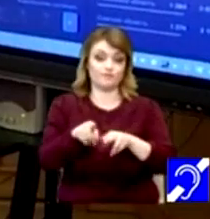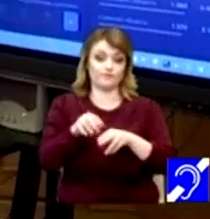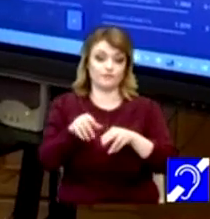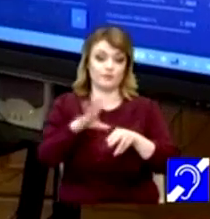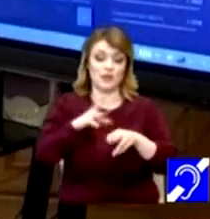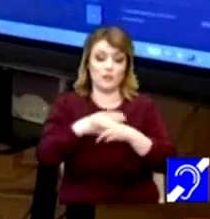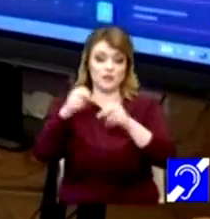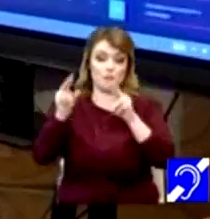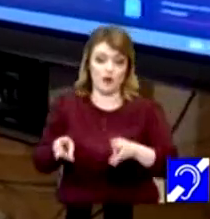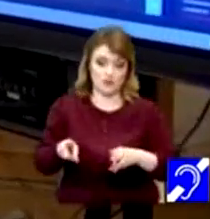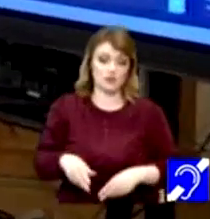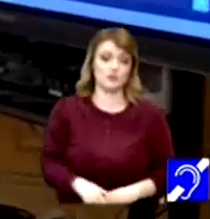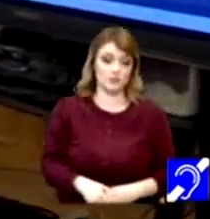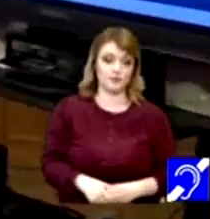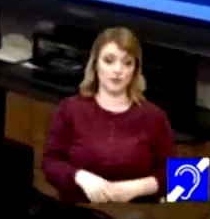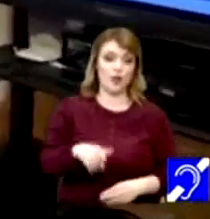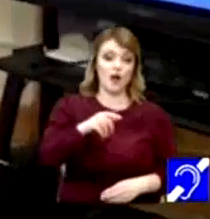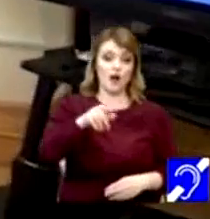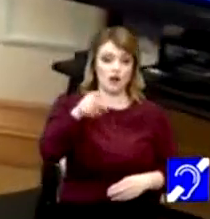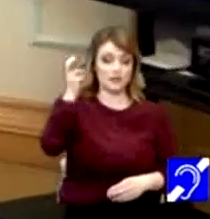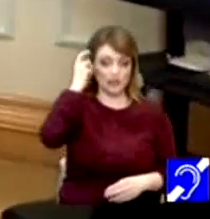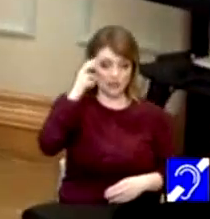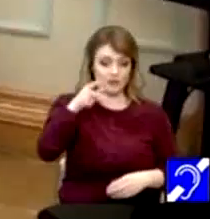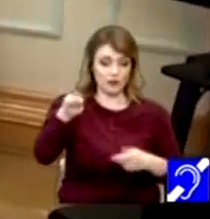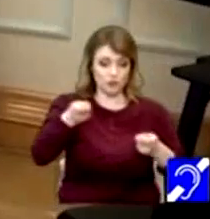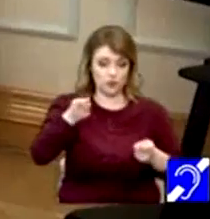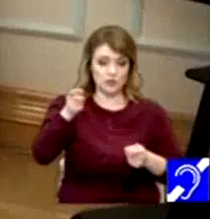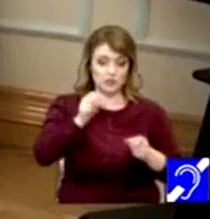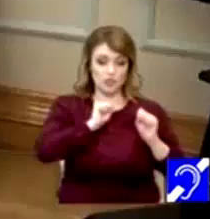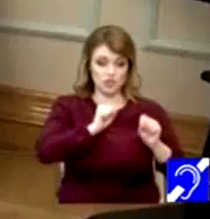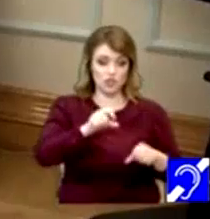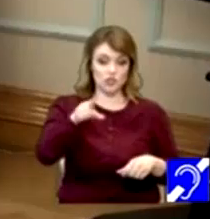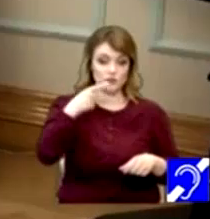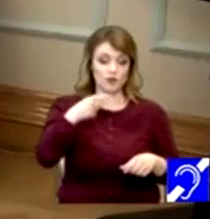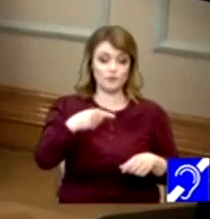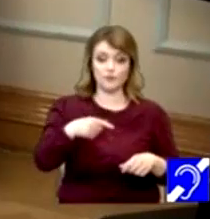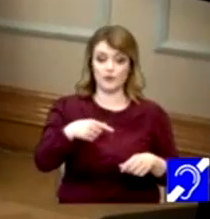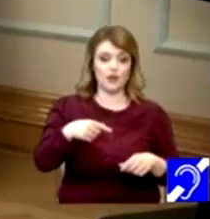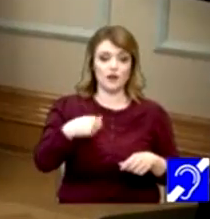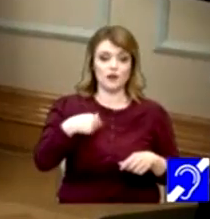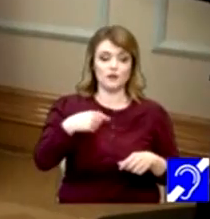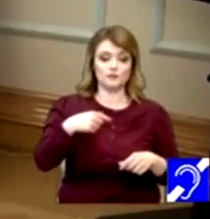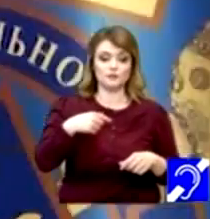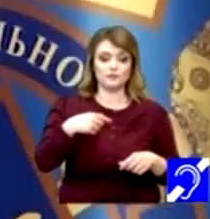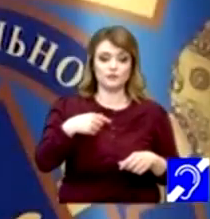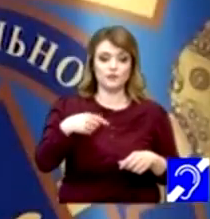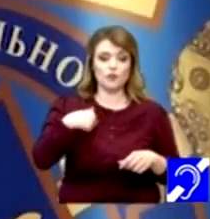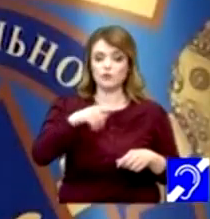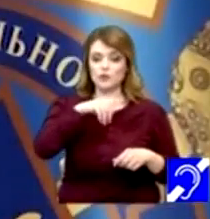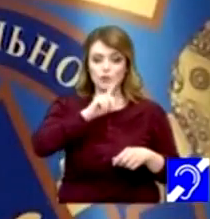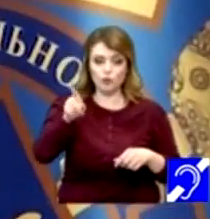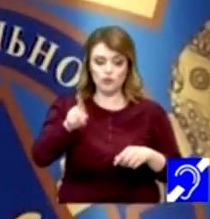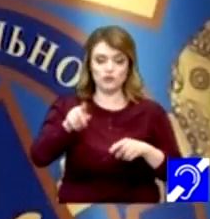Danilov, secretarul Consiliului pentru Securitate Națională de la Kiev, a precizat că Ucraina nu va încerca să readucă sub suveranitatea sa